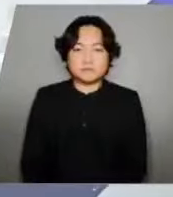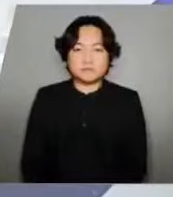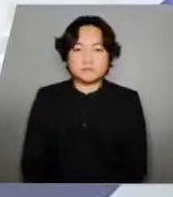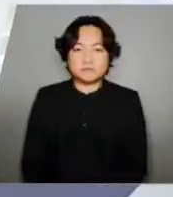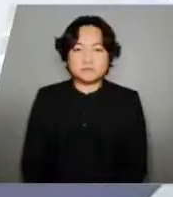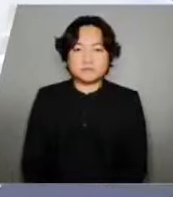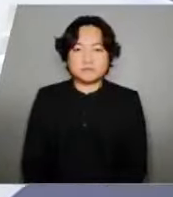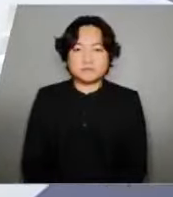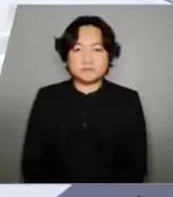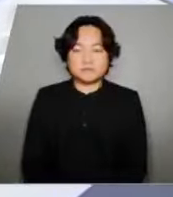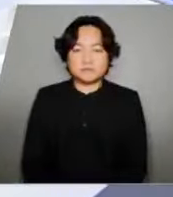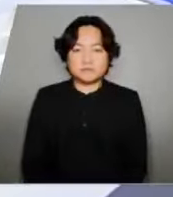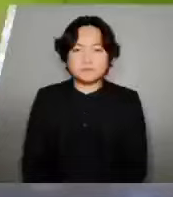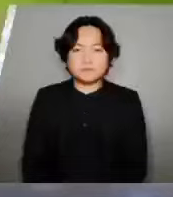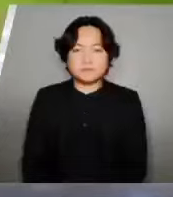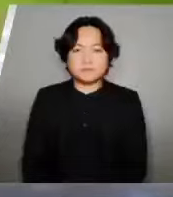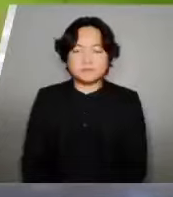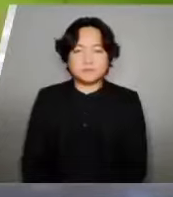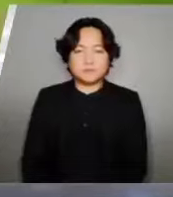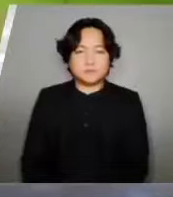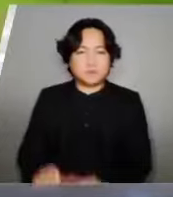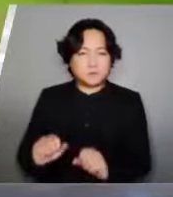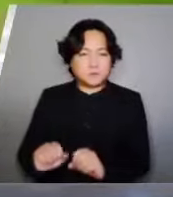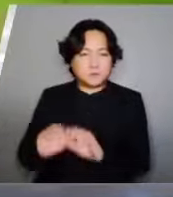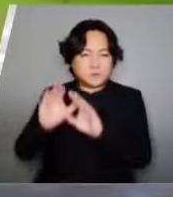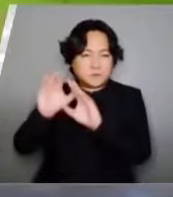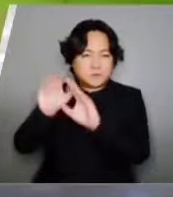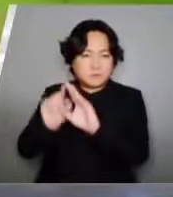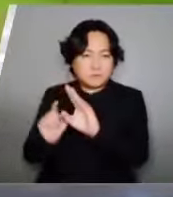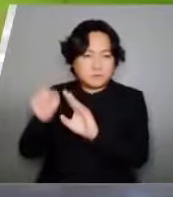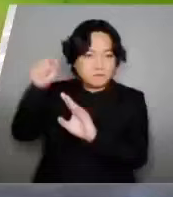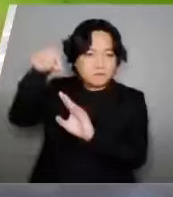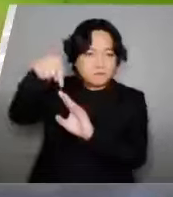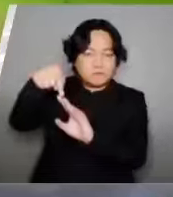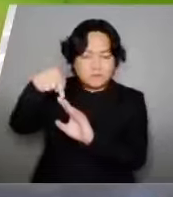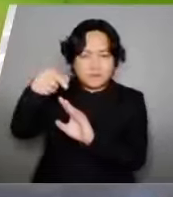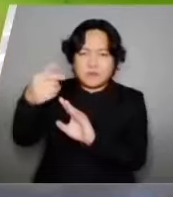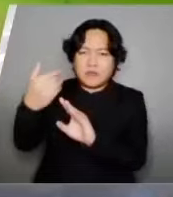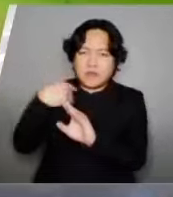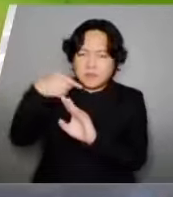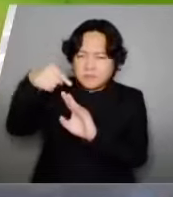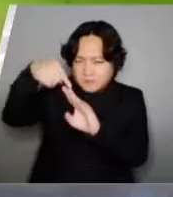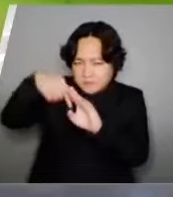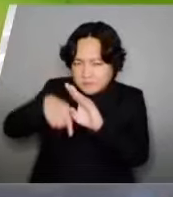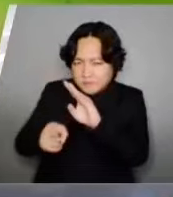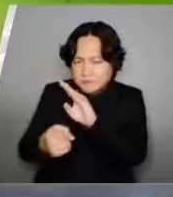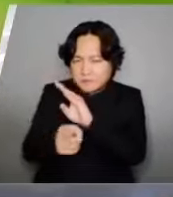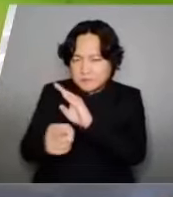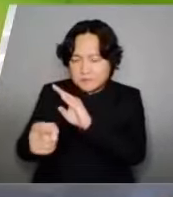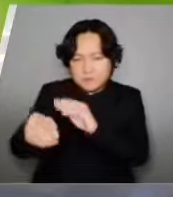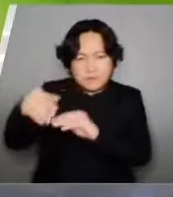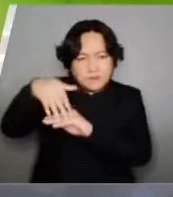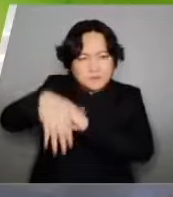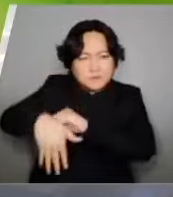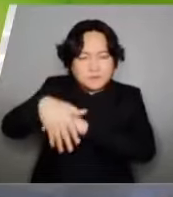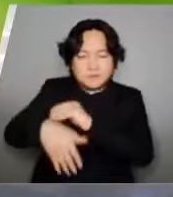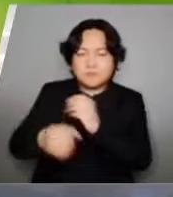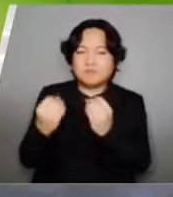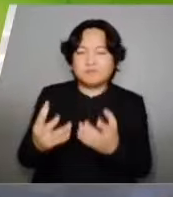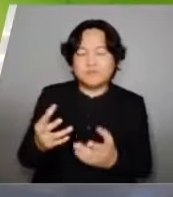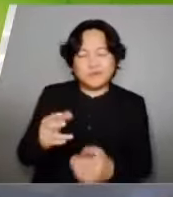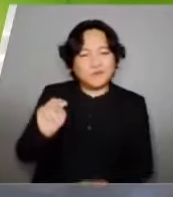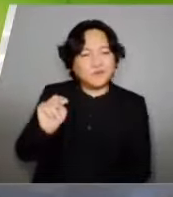Mula sa ibabaw ng bundok, sa kakaibang Burol, hanggang sa liblib na Talon, napakaraming pwedeng pasyalan sa norte. Pero